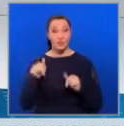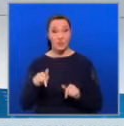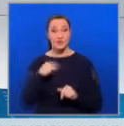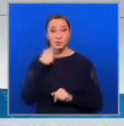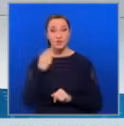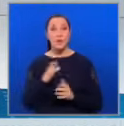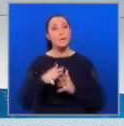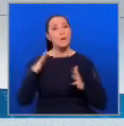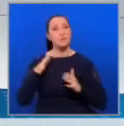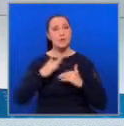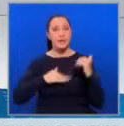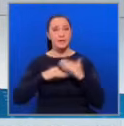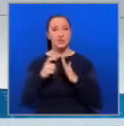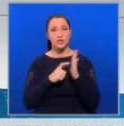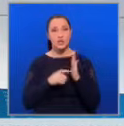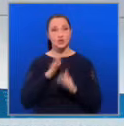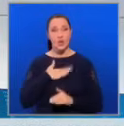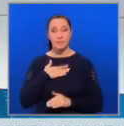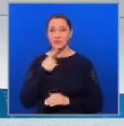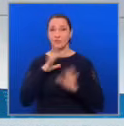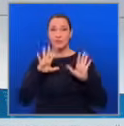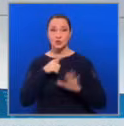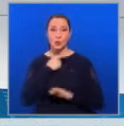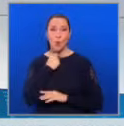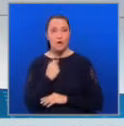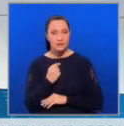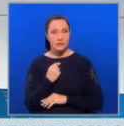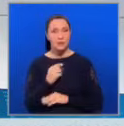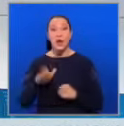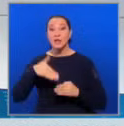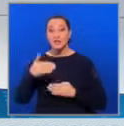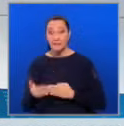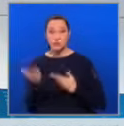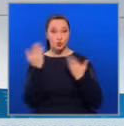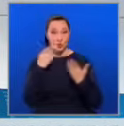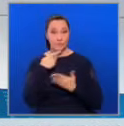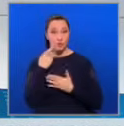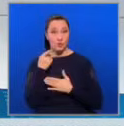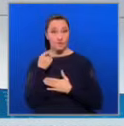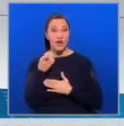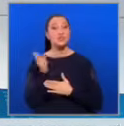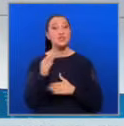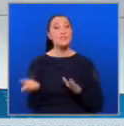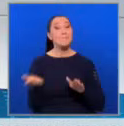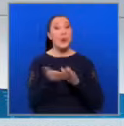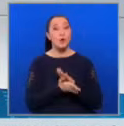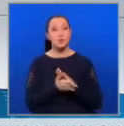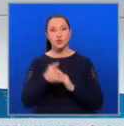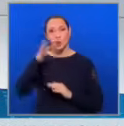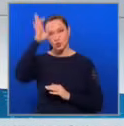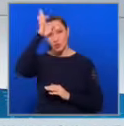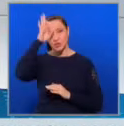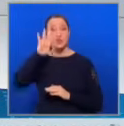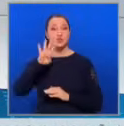година повече практически задачи ще има за десетокласниците от следващата учебна година това ще се приложи и за учениците в